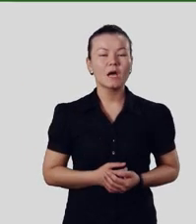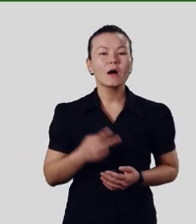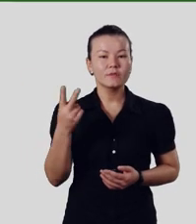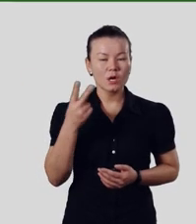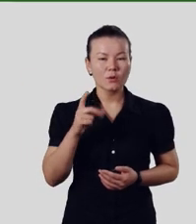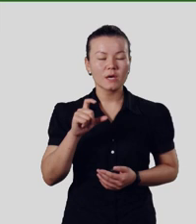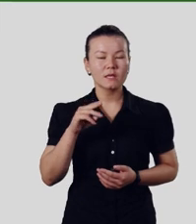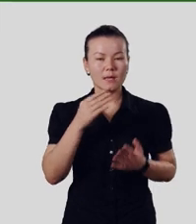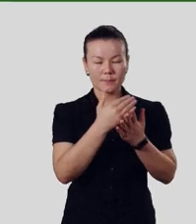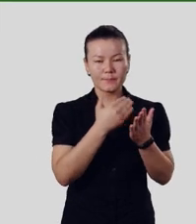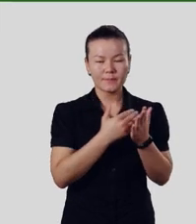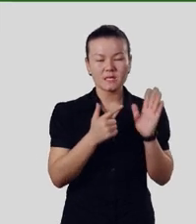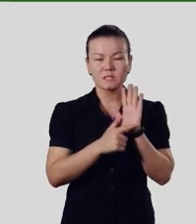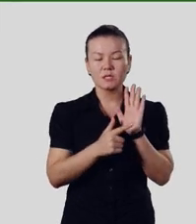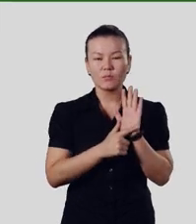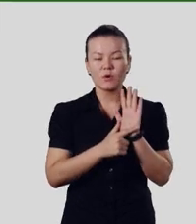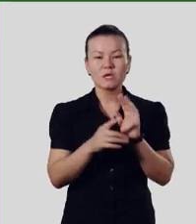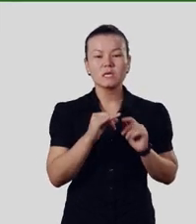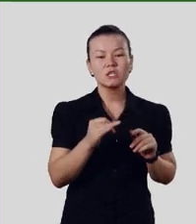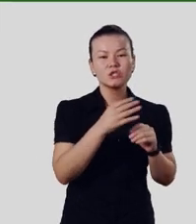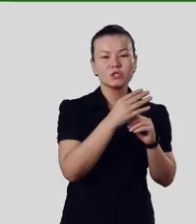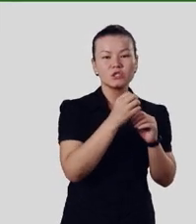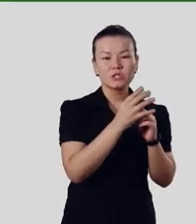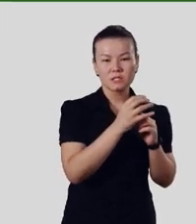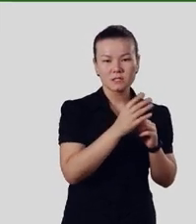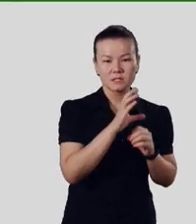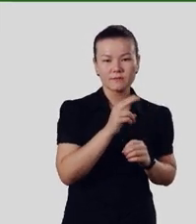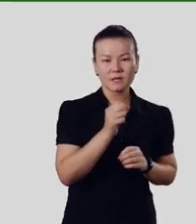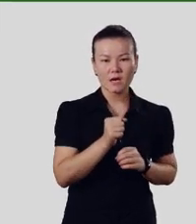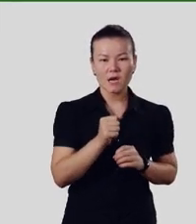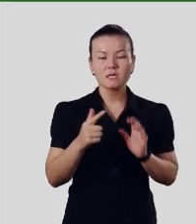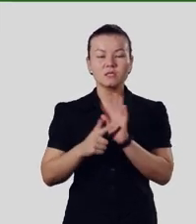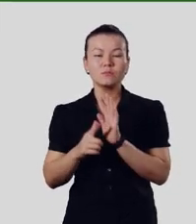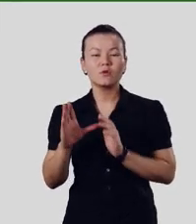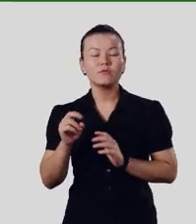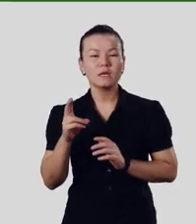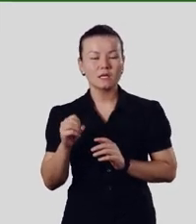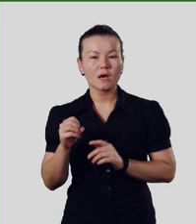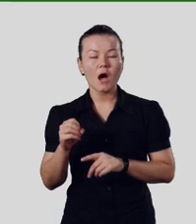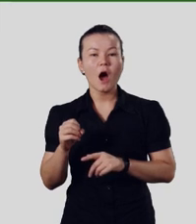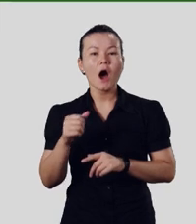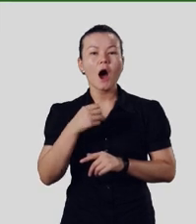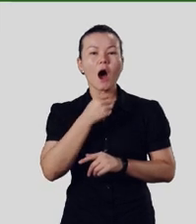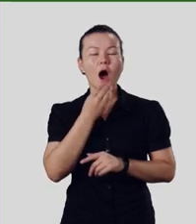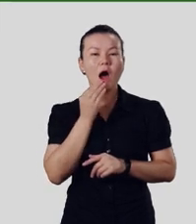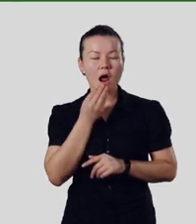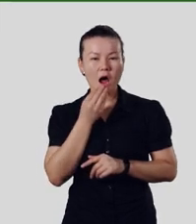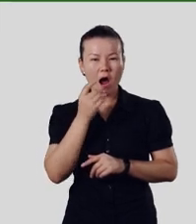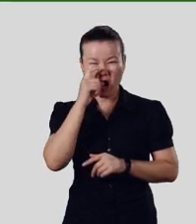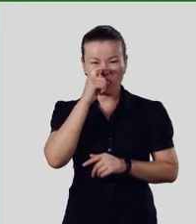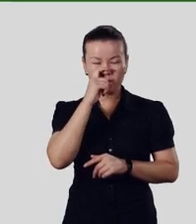Второй этап – 7 и 14 века. В 7 веке арабы много